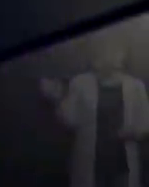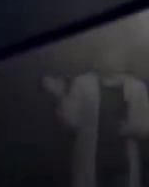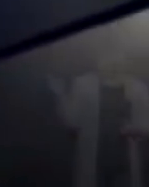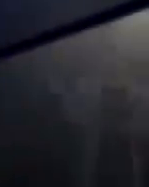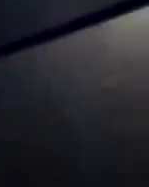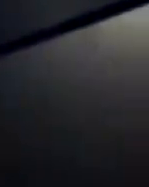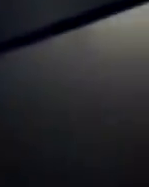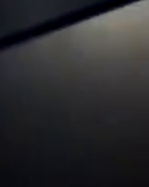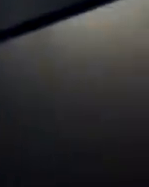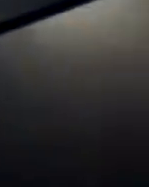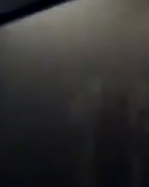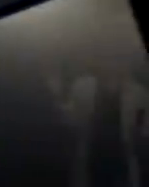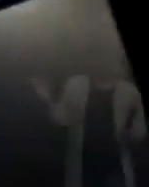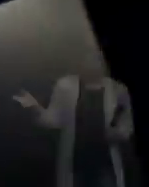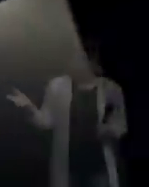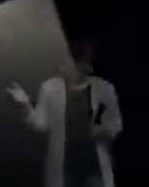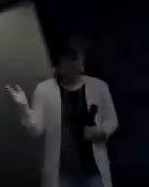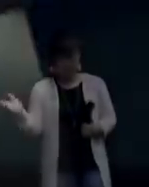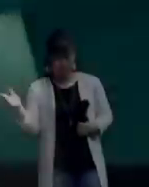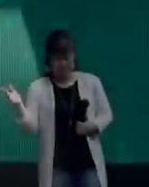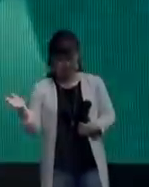disembuhkan. Yang buta